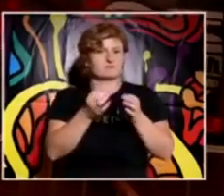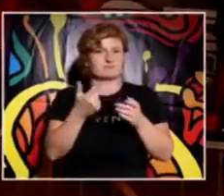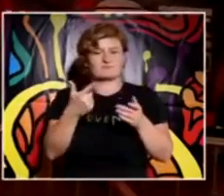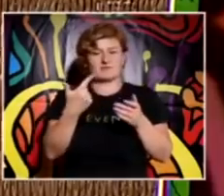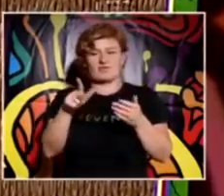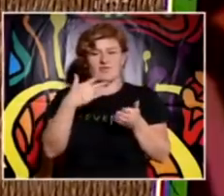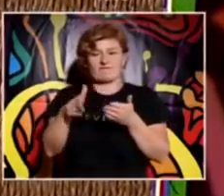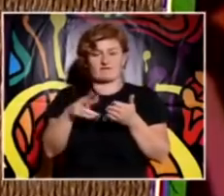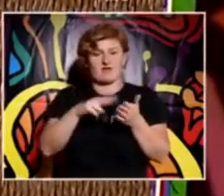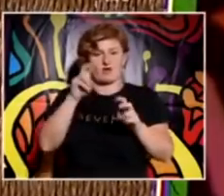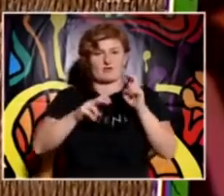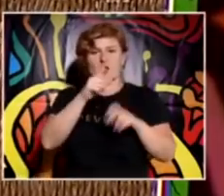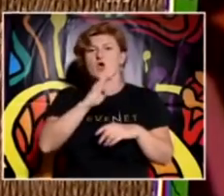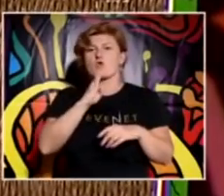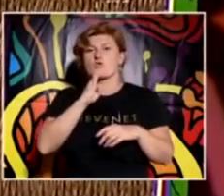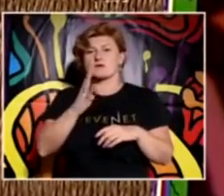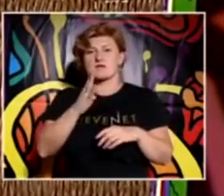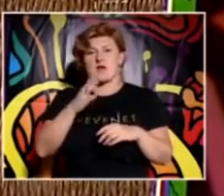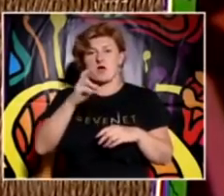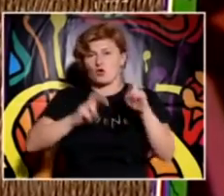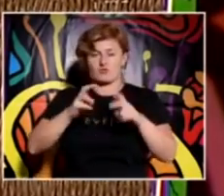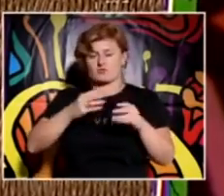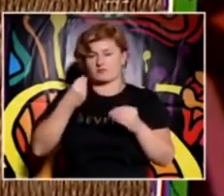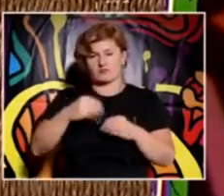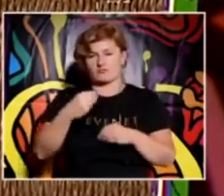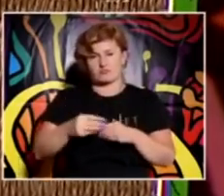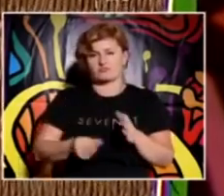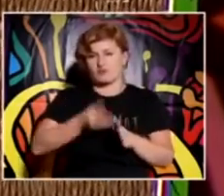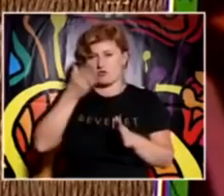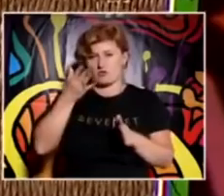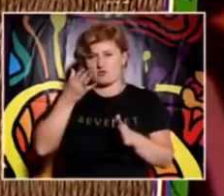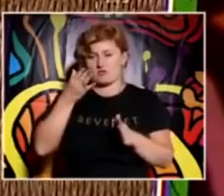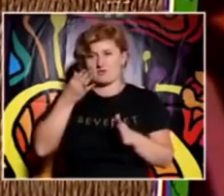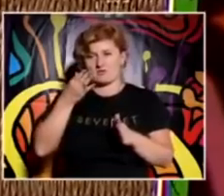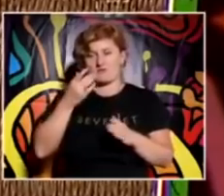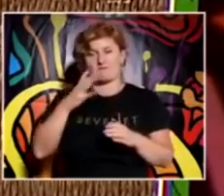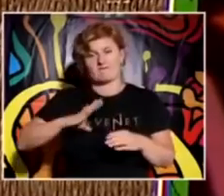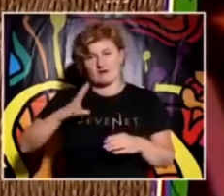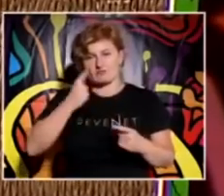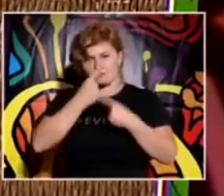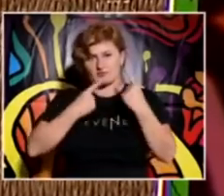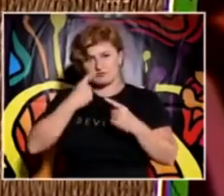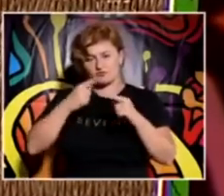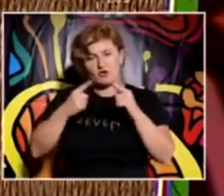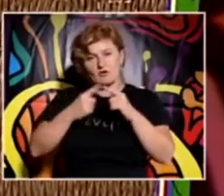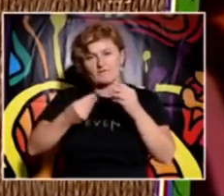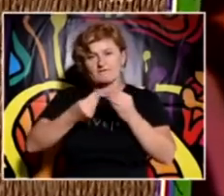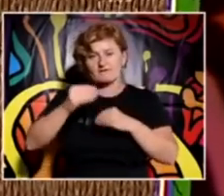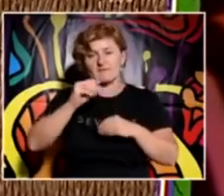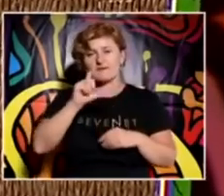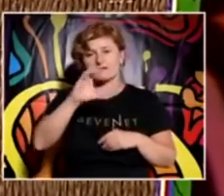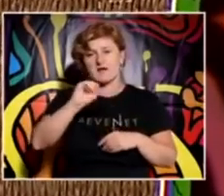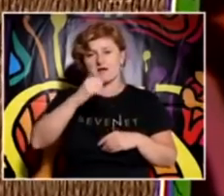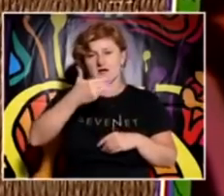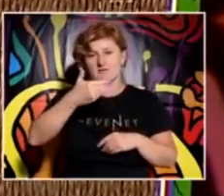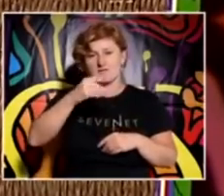hotele, które na przykład w Stanach Zjednoczonych są bardzo drogie, więc warto pomyśleć na tym, żeby troszeczkę więcej, bo one campervany